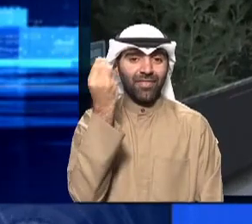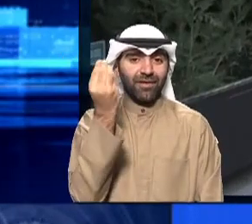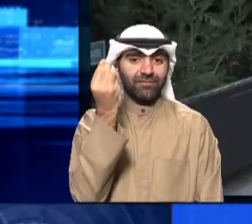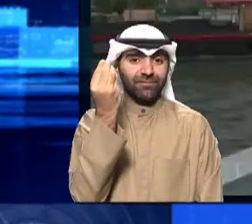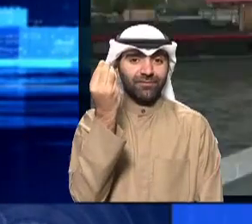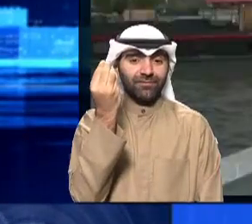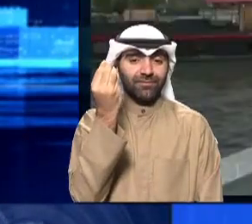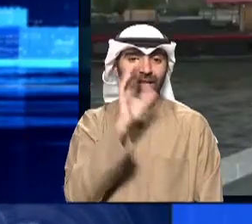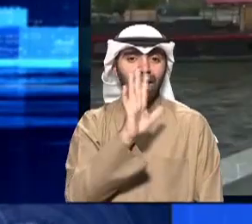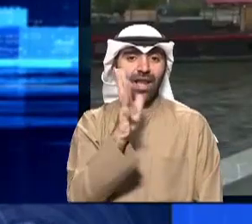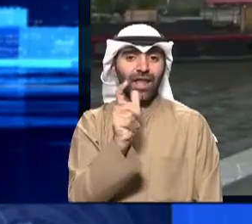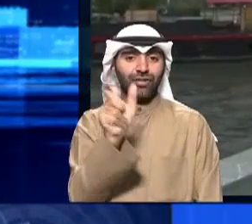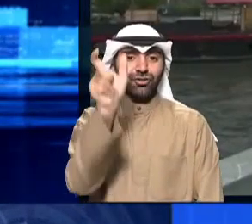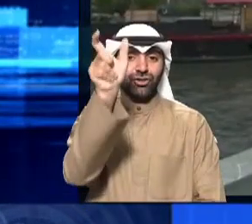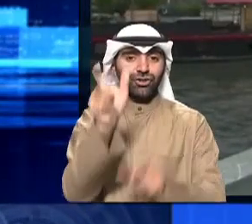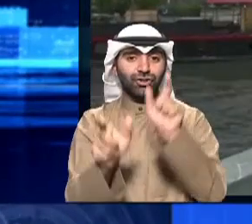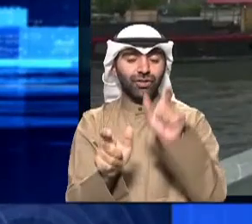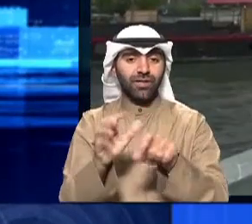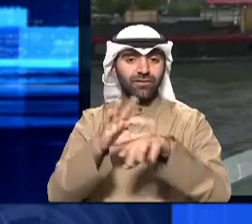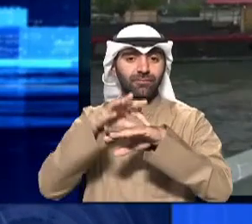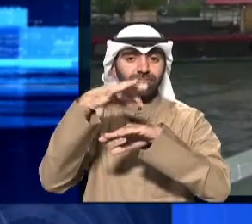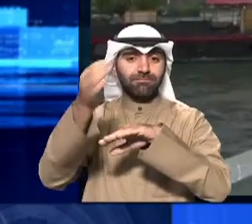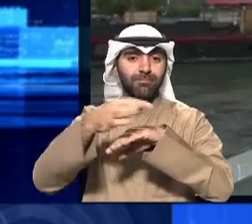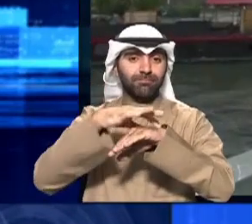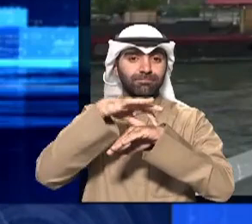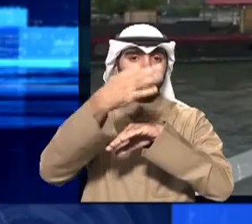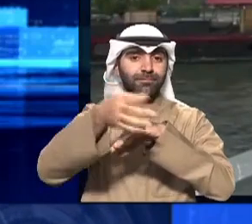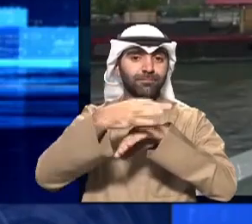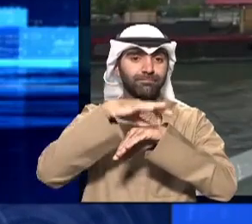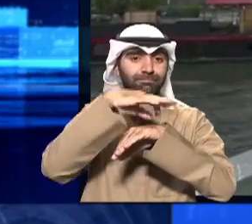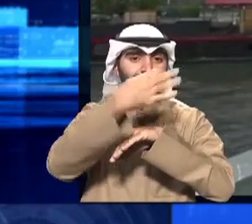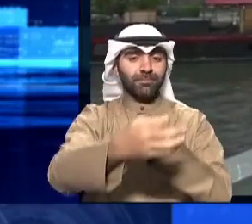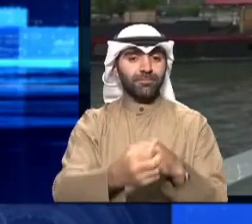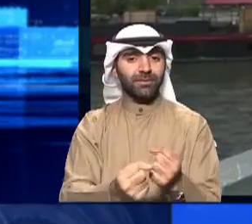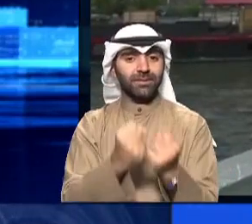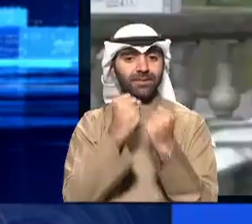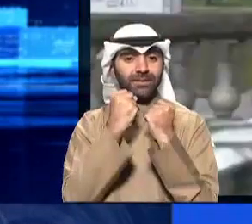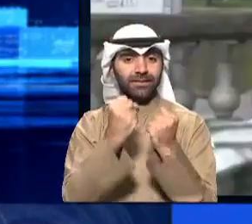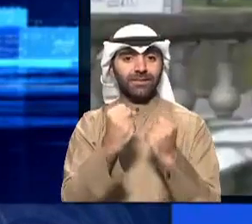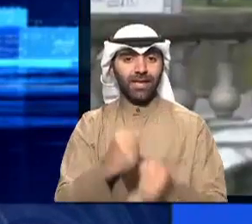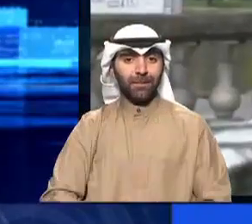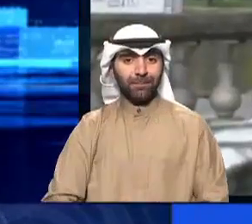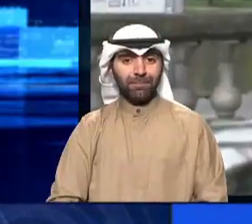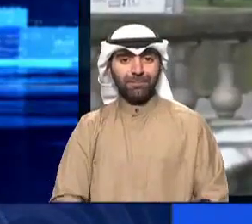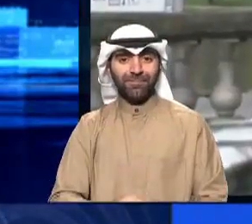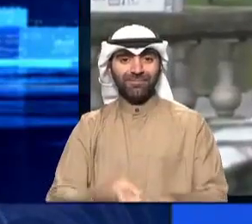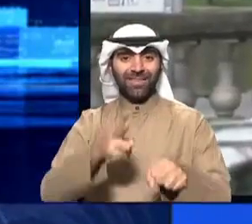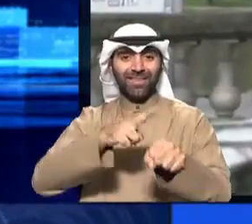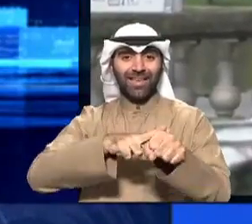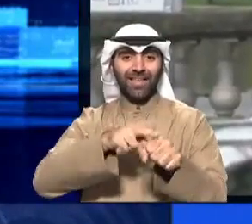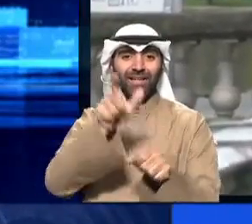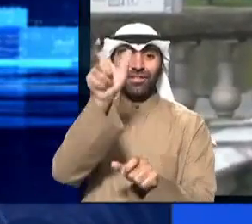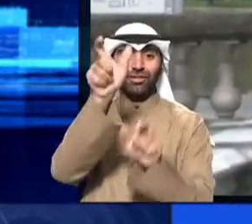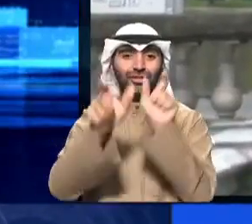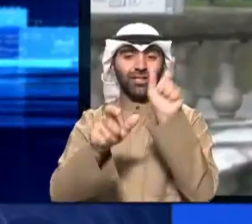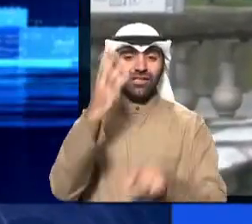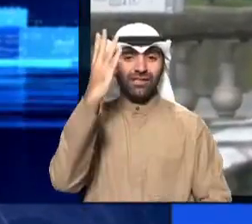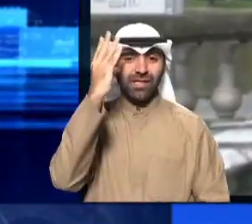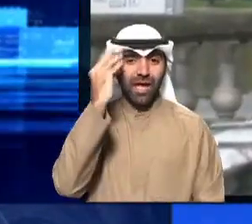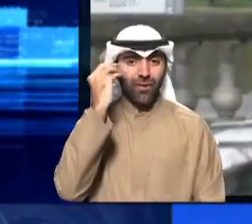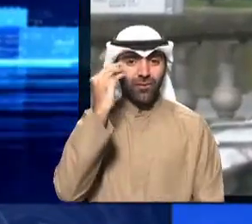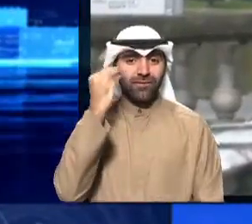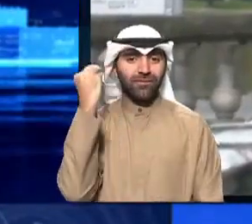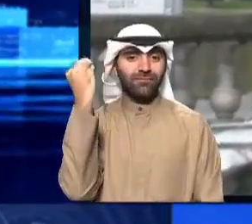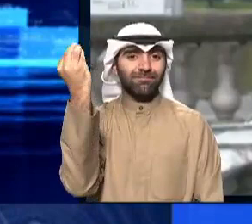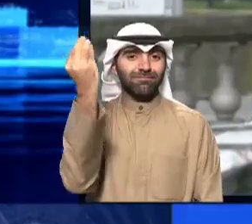موعد الصيف يتم إضافة ساعة زمنية. وبالنسبة للخروج من المنزل ولا سيما للتنزه